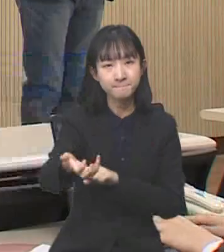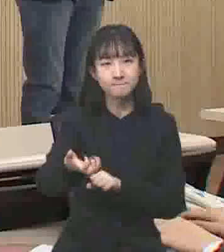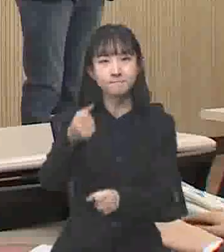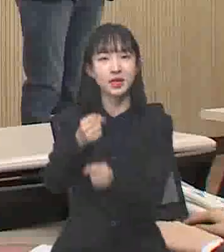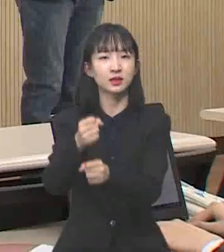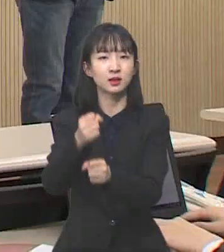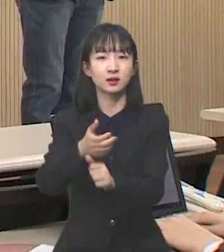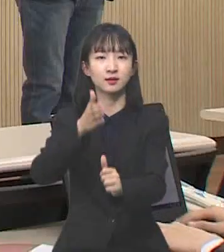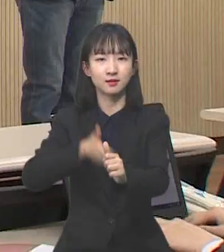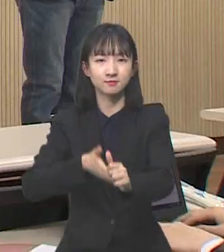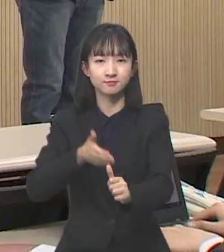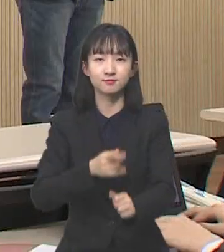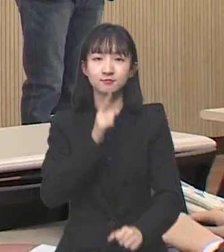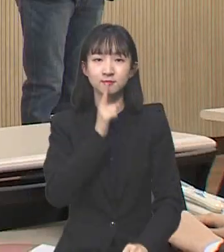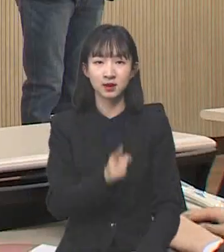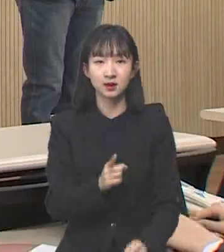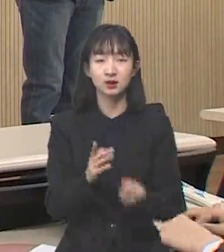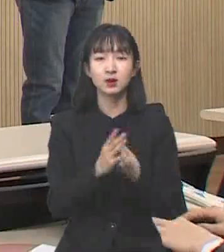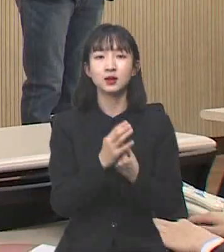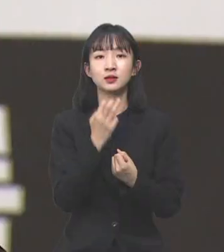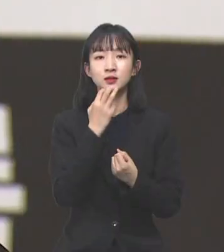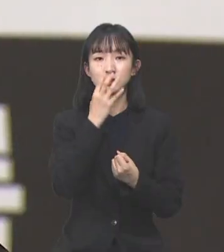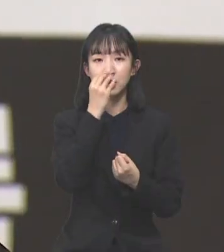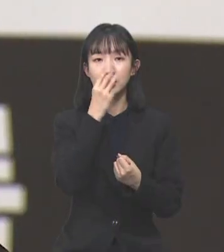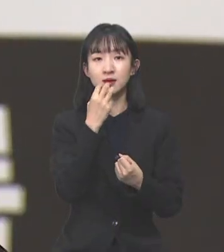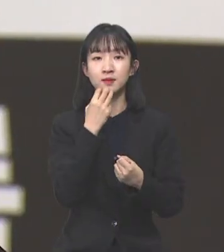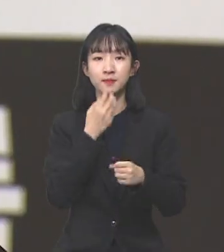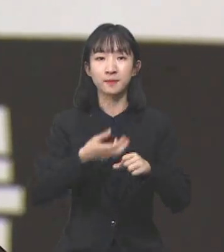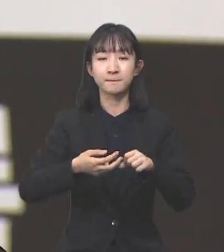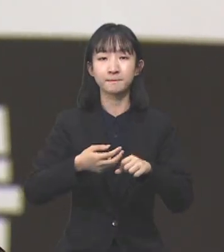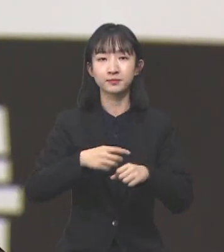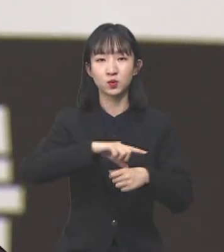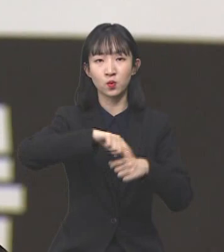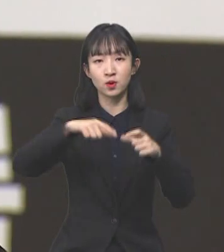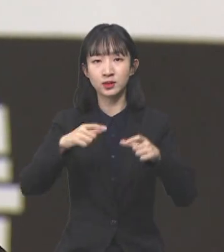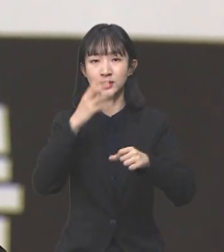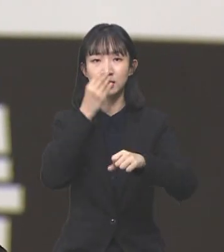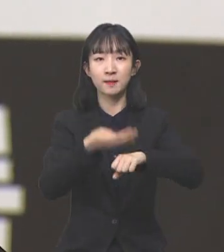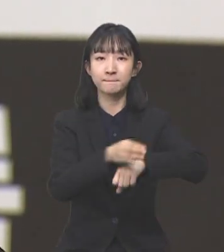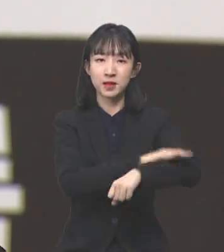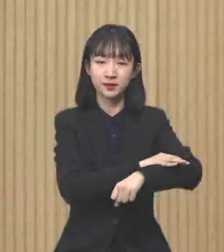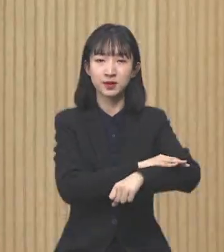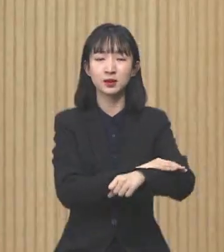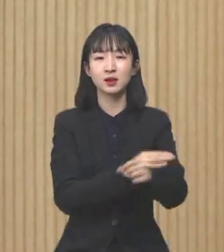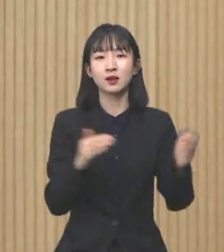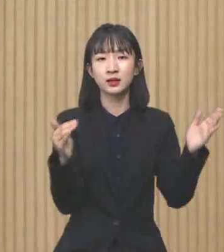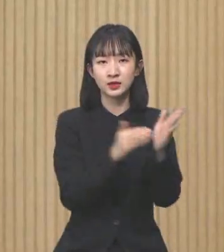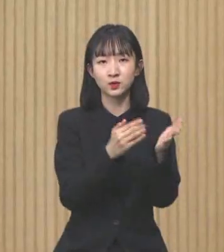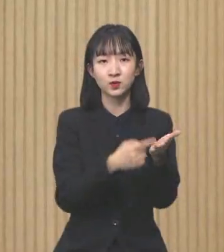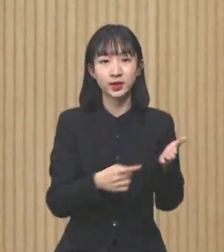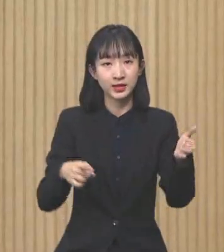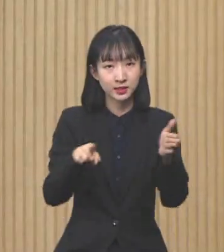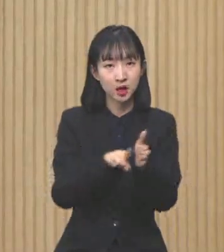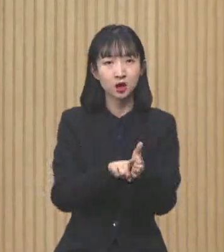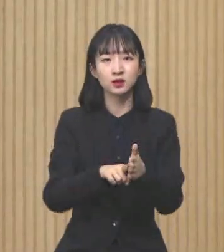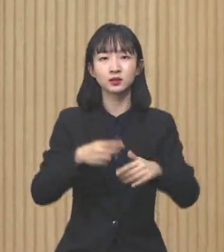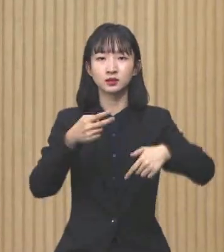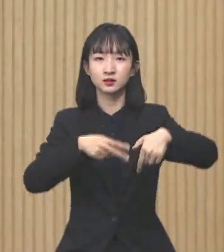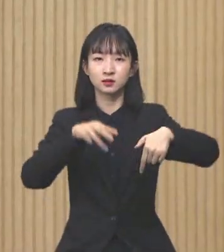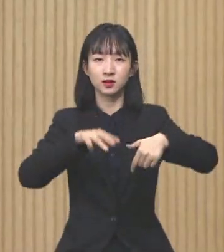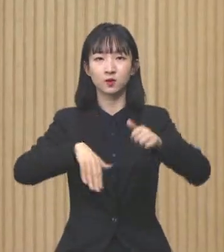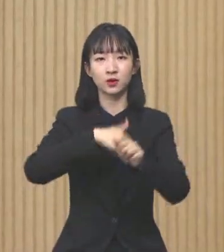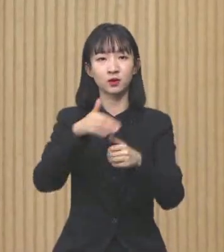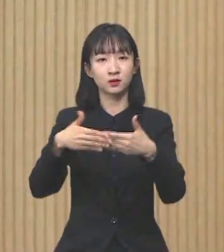1 이들은 메리지 종류의 동의하는 인천 지역 환경단체 시민사회단체와 연계에 공동 행동을